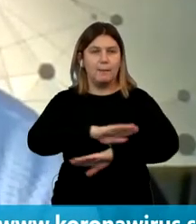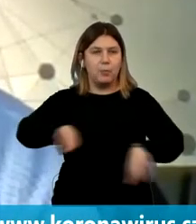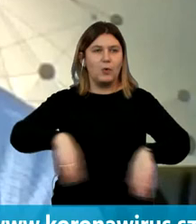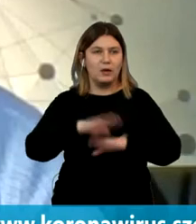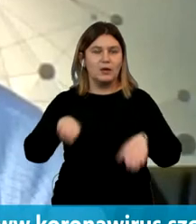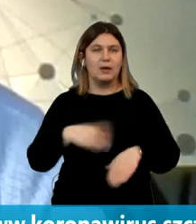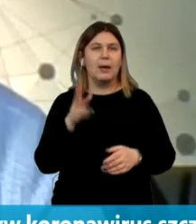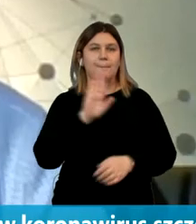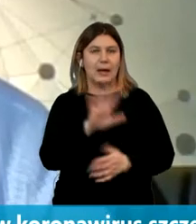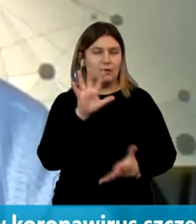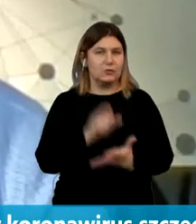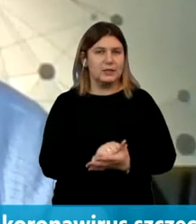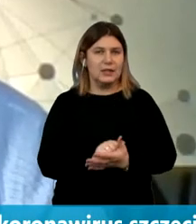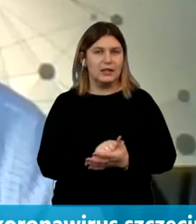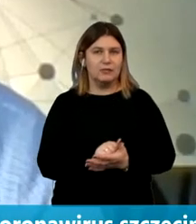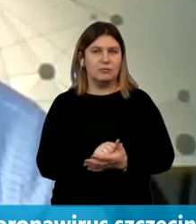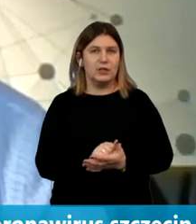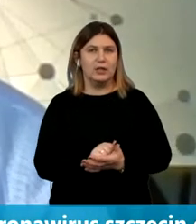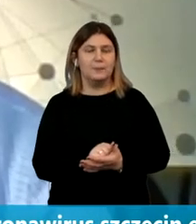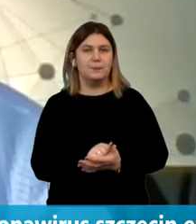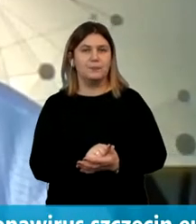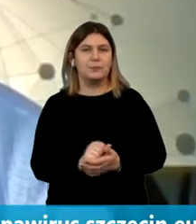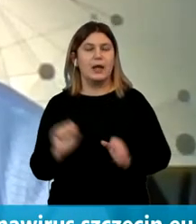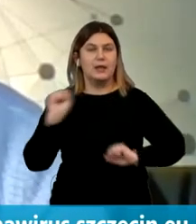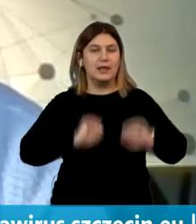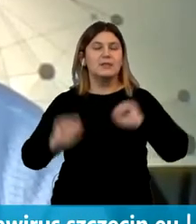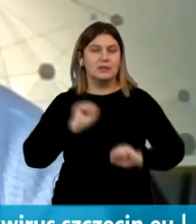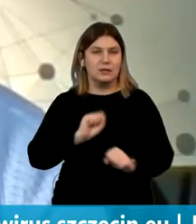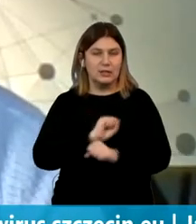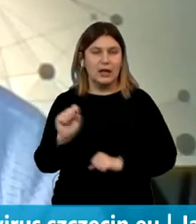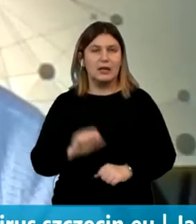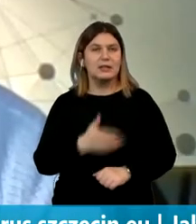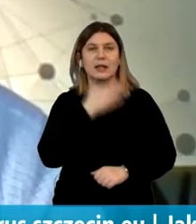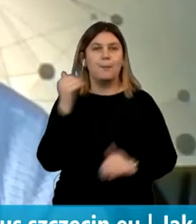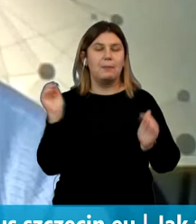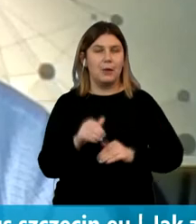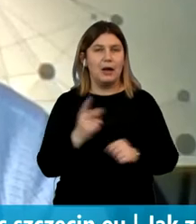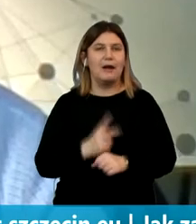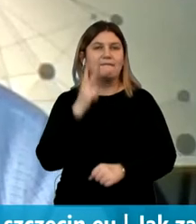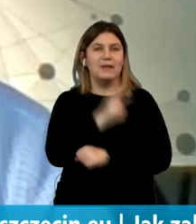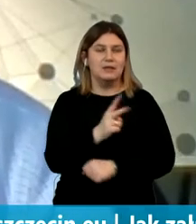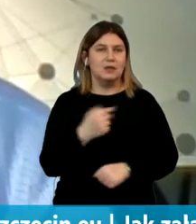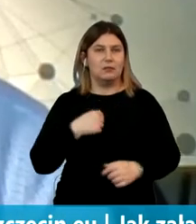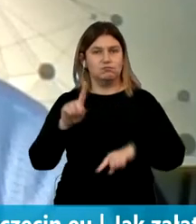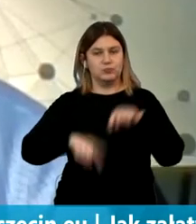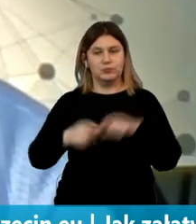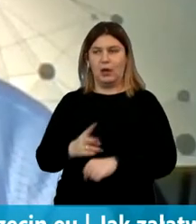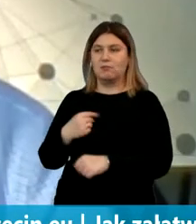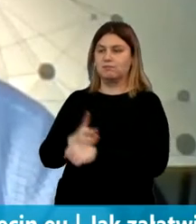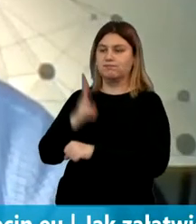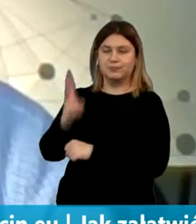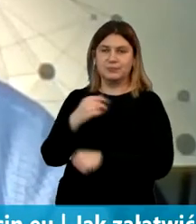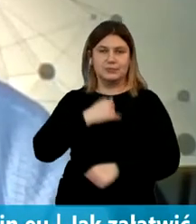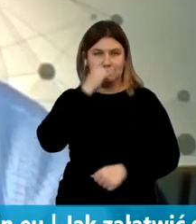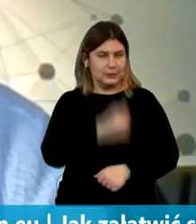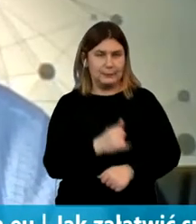no mają zajęcia i te treningi trwają, natomiast rzeczywiście nie ma możliwości wejścia z zewnątrz, czyli krótko mówiąc ja, czy